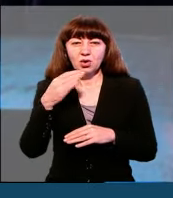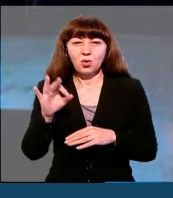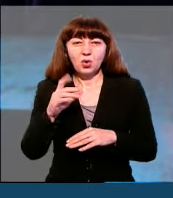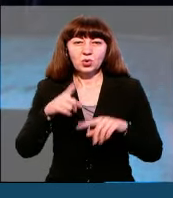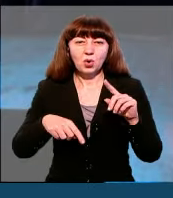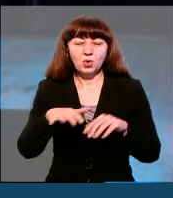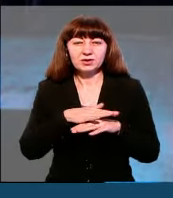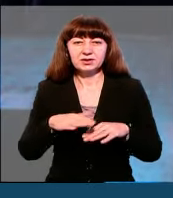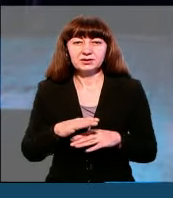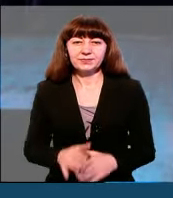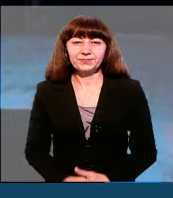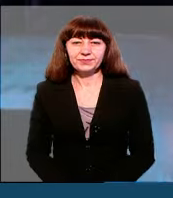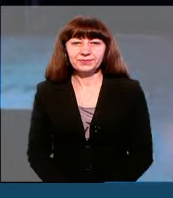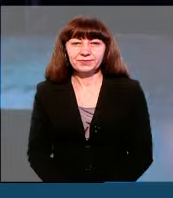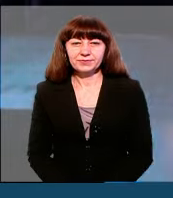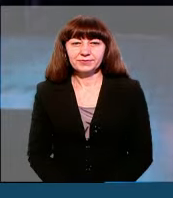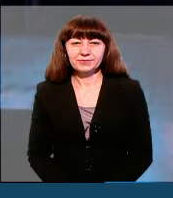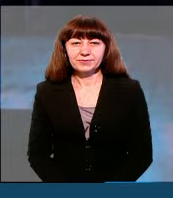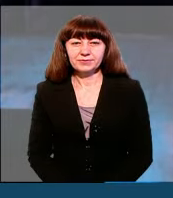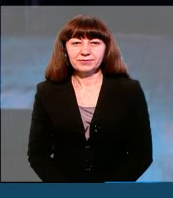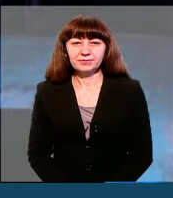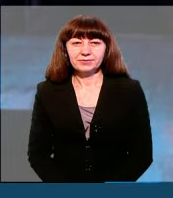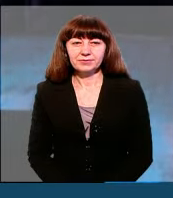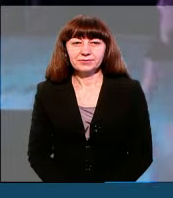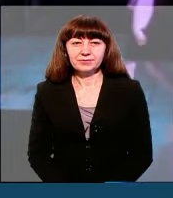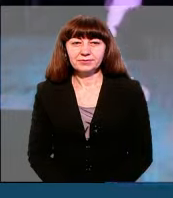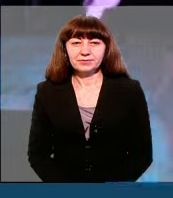родине, а игра света и теней добавляла музыкальную магию.